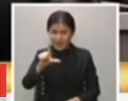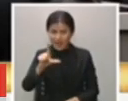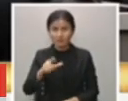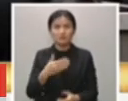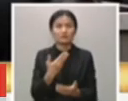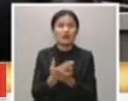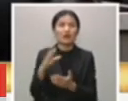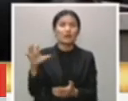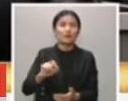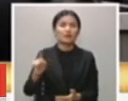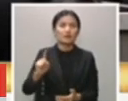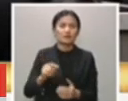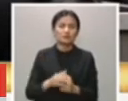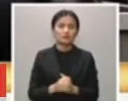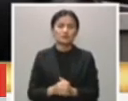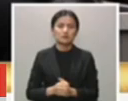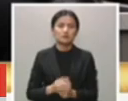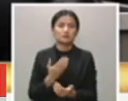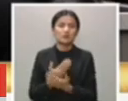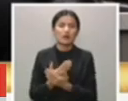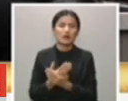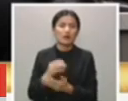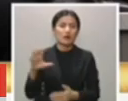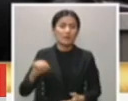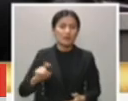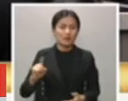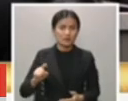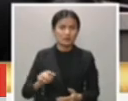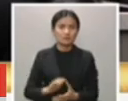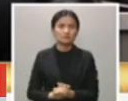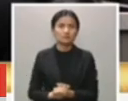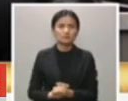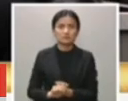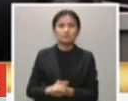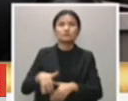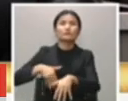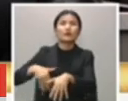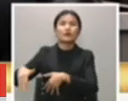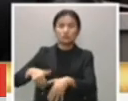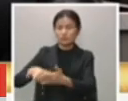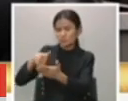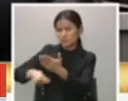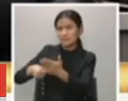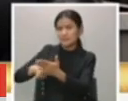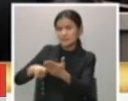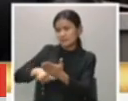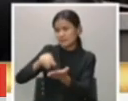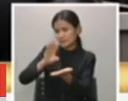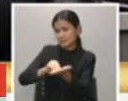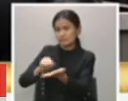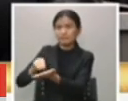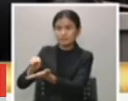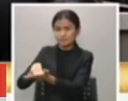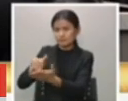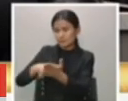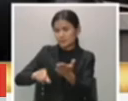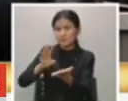ไหนครับประเด็นแรกเลยฐานมันมาจากการขูดรีดภาษีจากพี่น้องประชาชนมันมีมาจากการเก็บภ